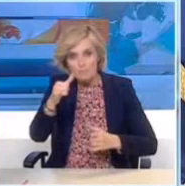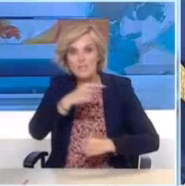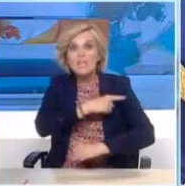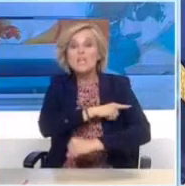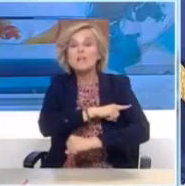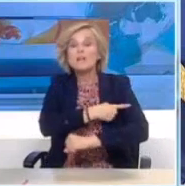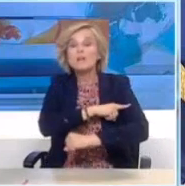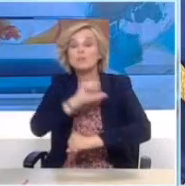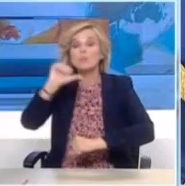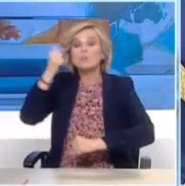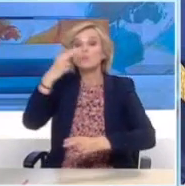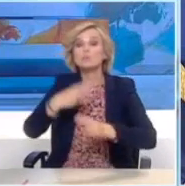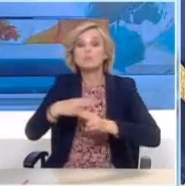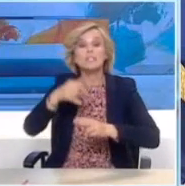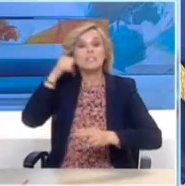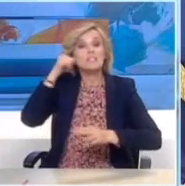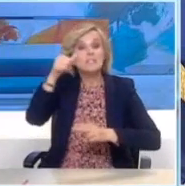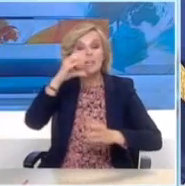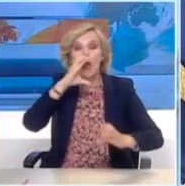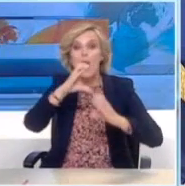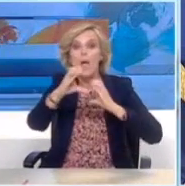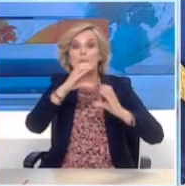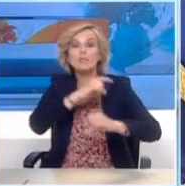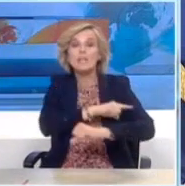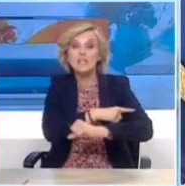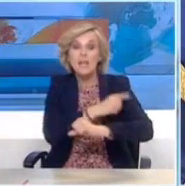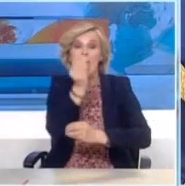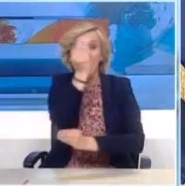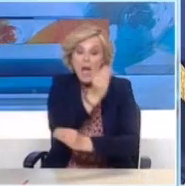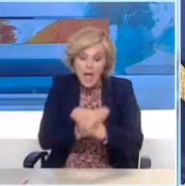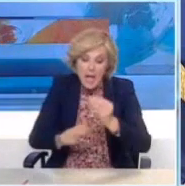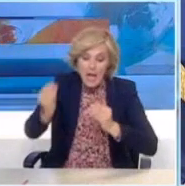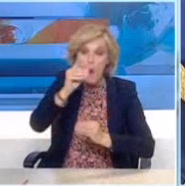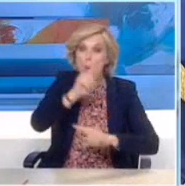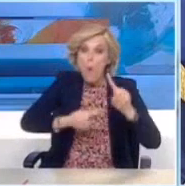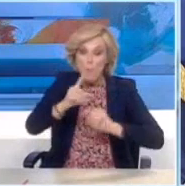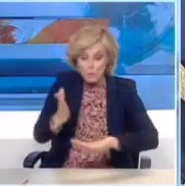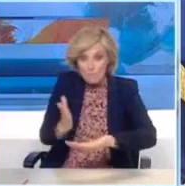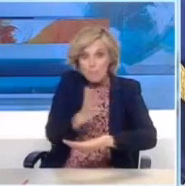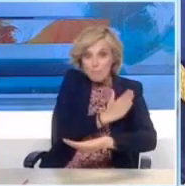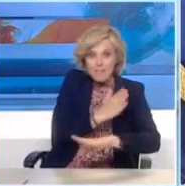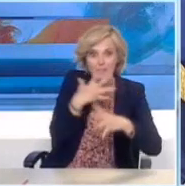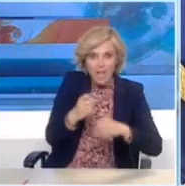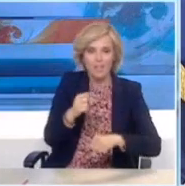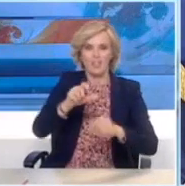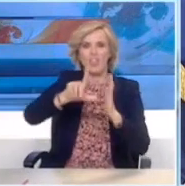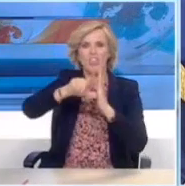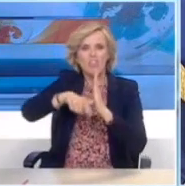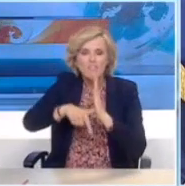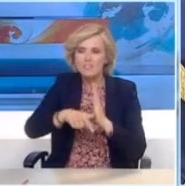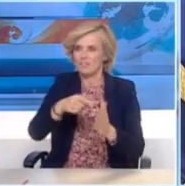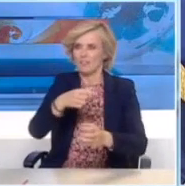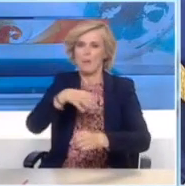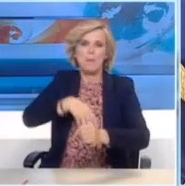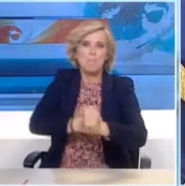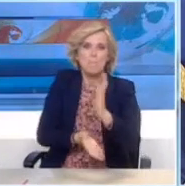κάποιο υποκείμενο πρόβλημα υγείας. Το χρόνιο αναπνευστικό νόσημα είναι χρόνιο πρόβλημα υγείας. Δεν το έχω επιβεβαιώσει, αλλά θεωρώ ότι